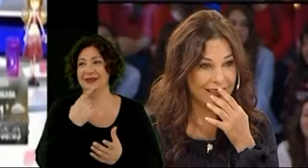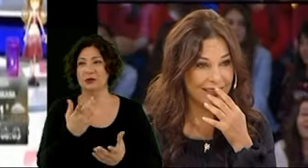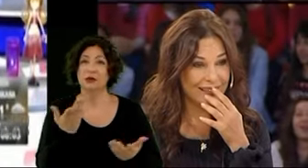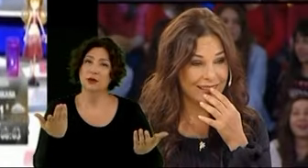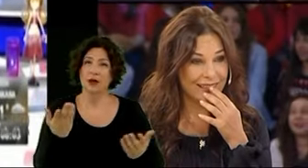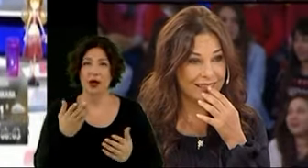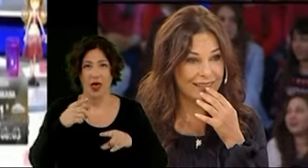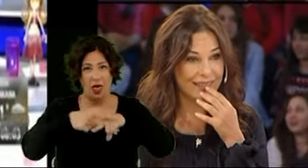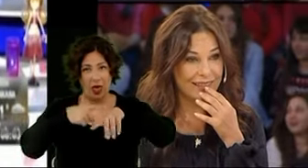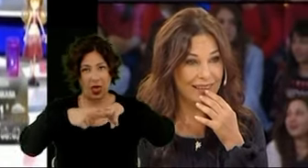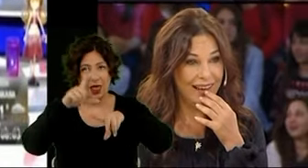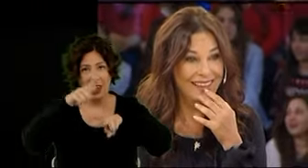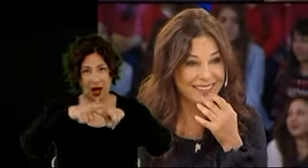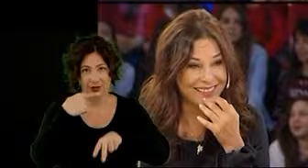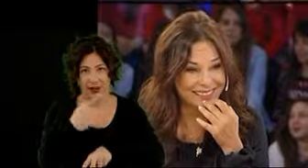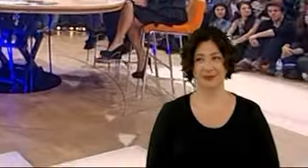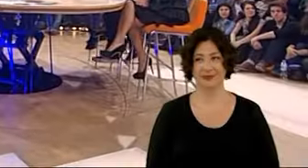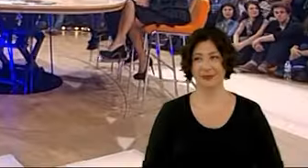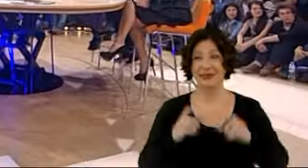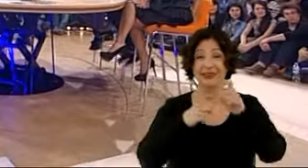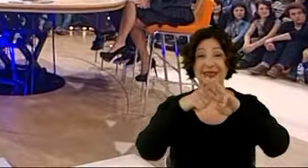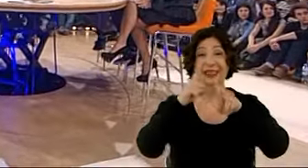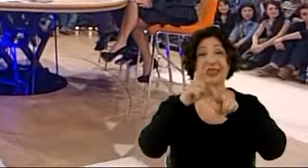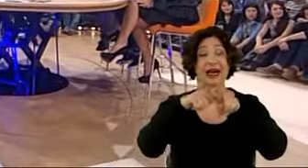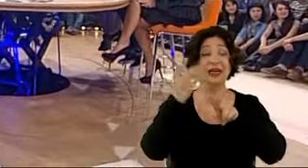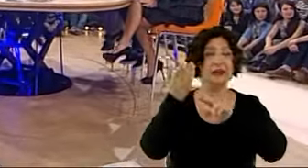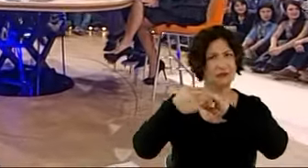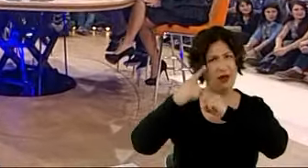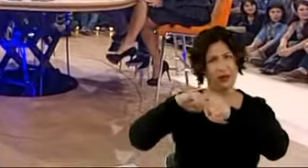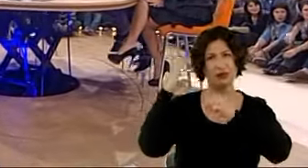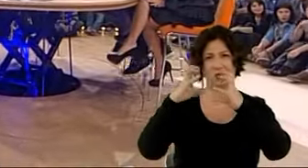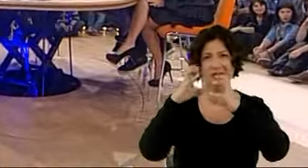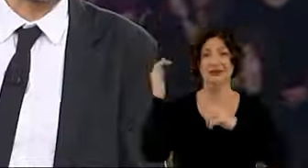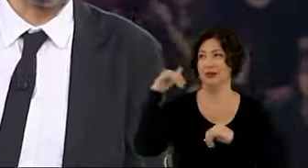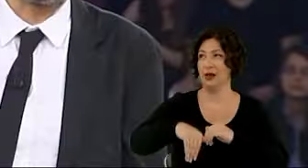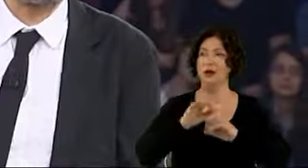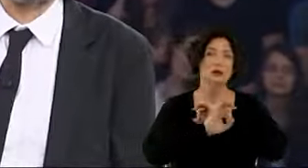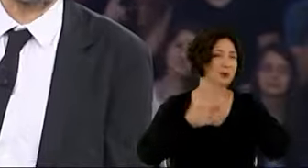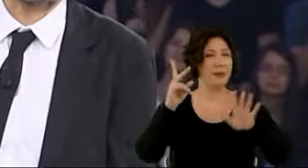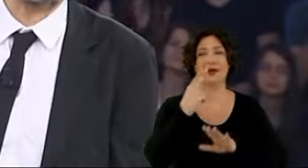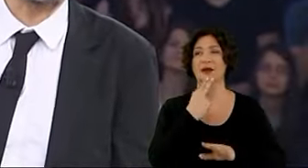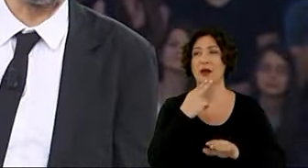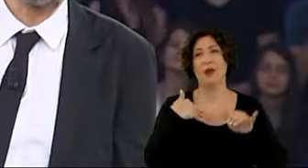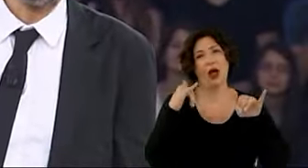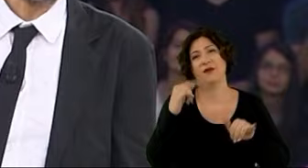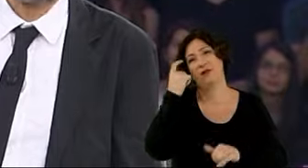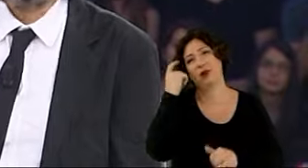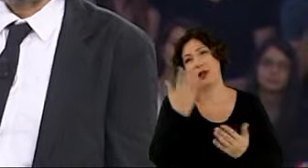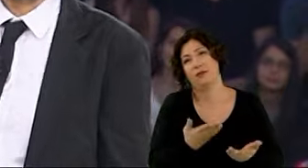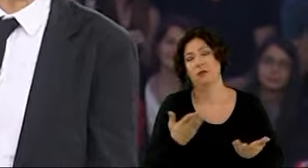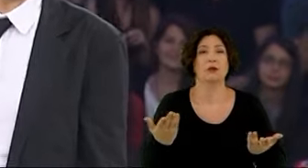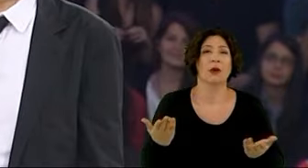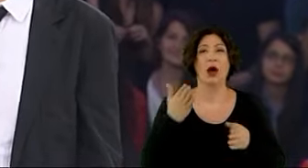Helal diyebiliyor mu? Böyle mi diyelim yani? Seda, geçtiğimiz cumartesi değil mi konuğumuzdu? Harikulade bir kadın. Ben de aynı fikirdeyim.